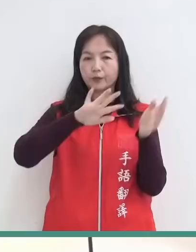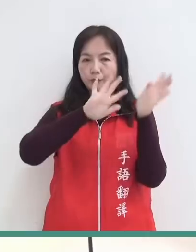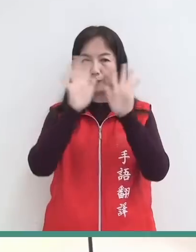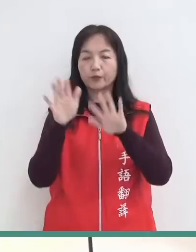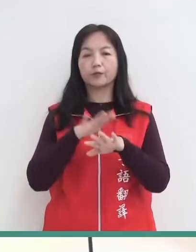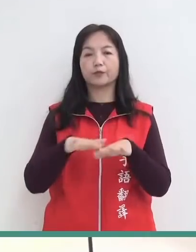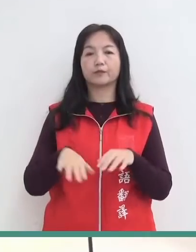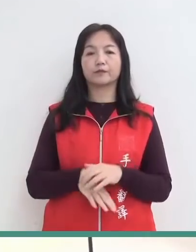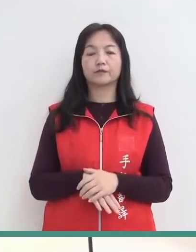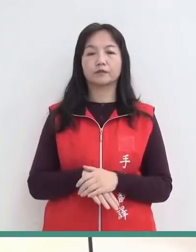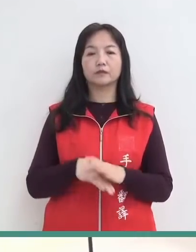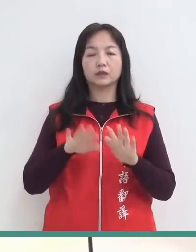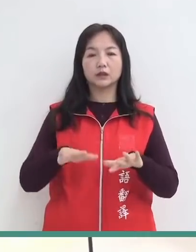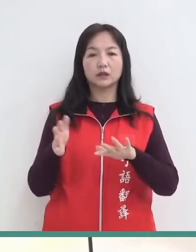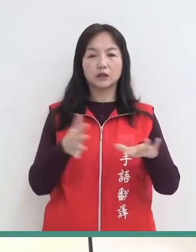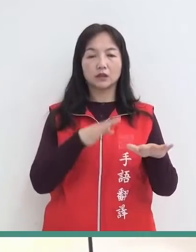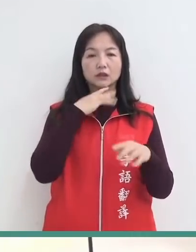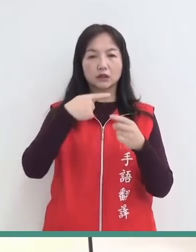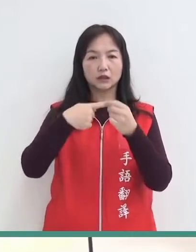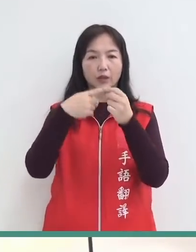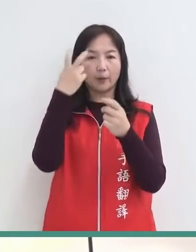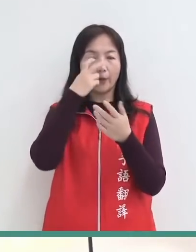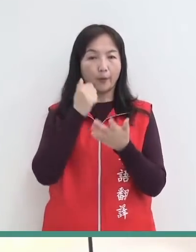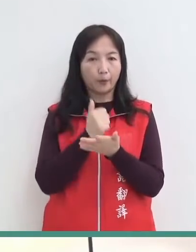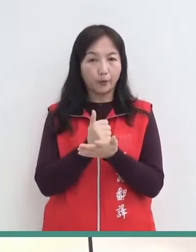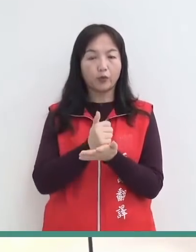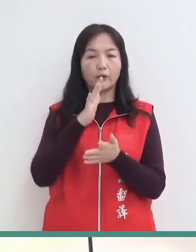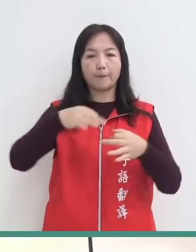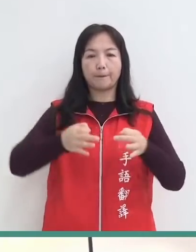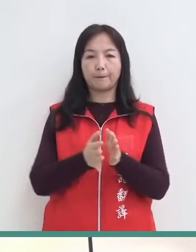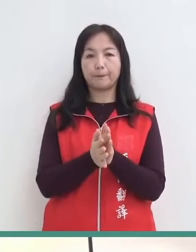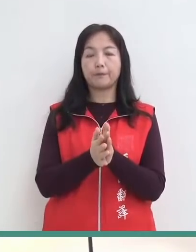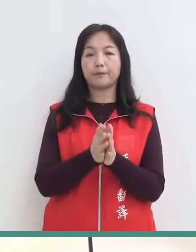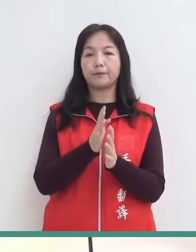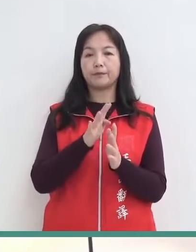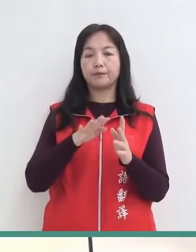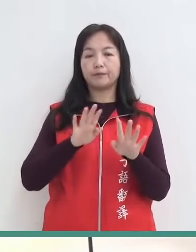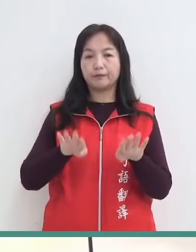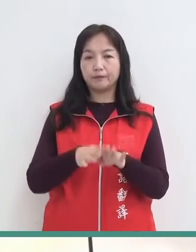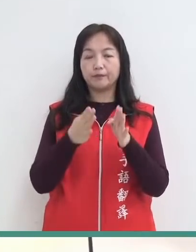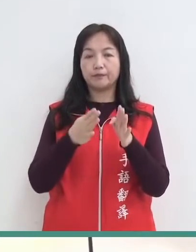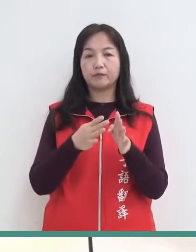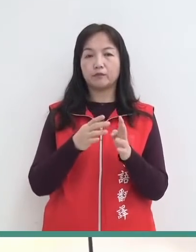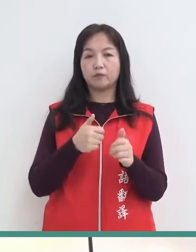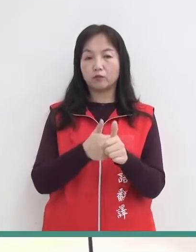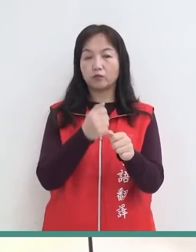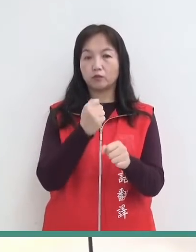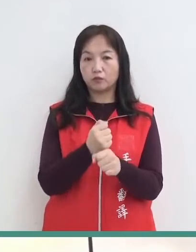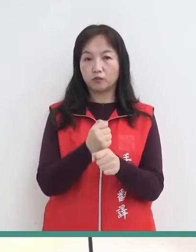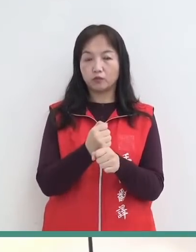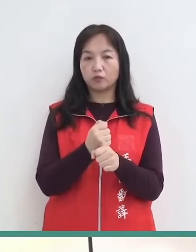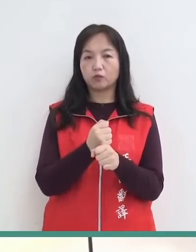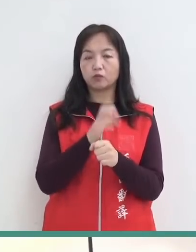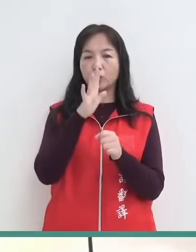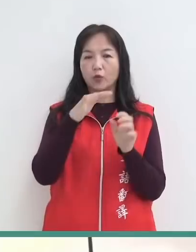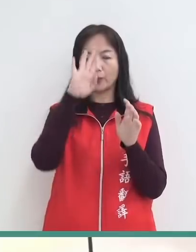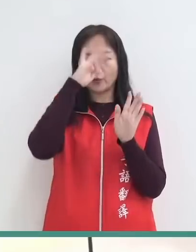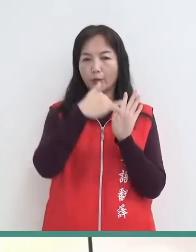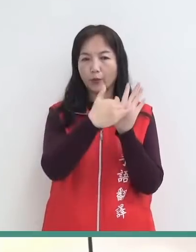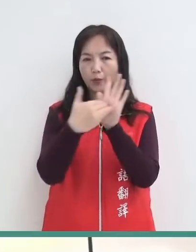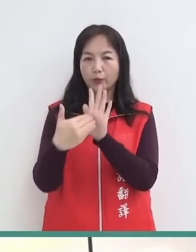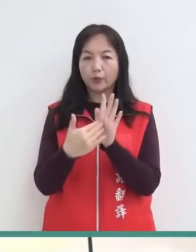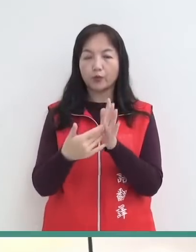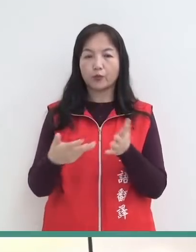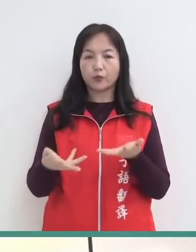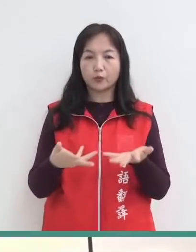况。那不过因为一裁剪出来，我们立刻进行了这个相关的防疫的一